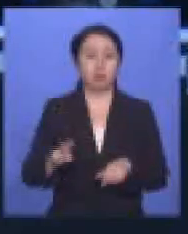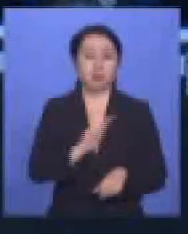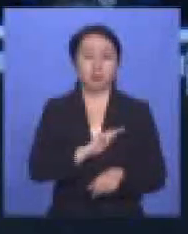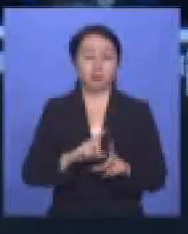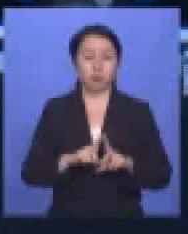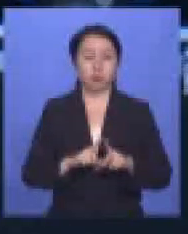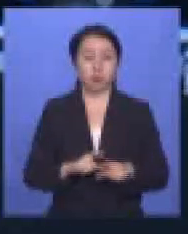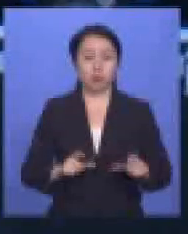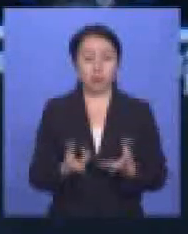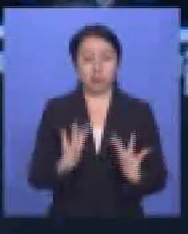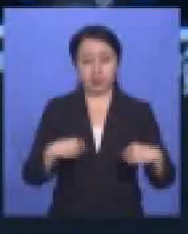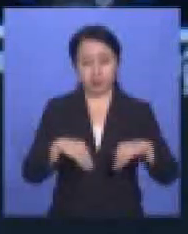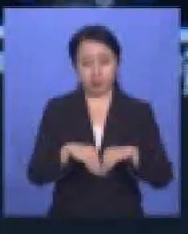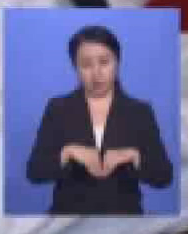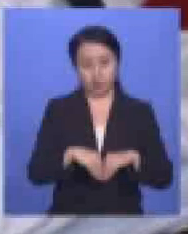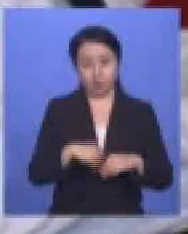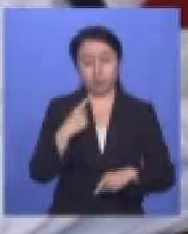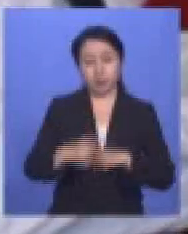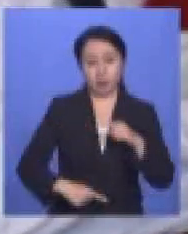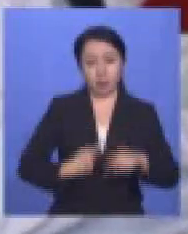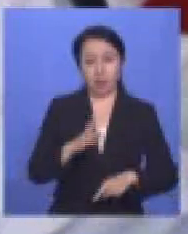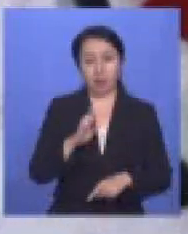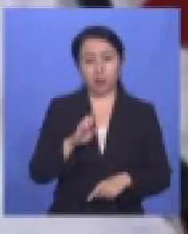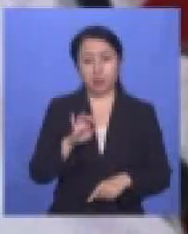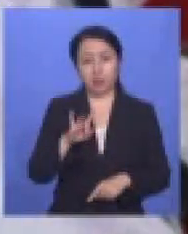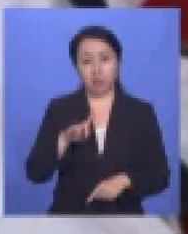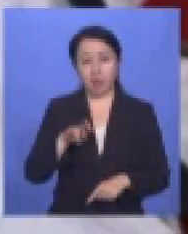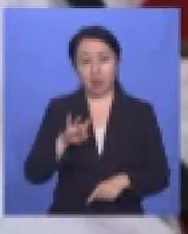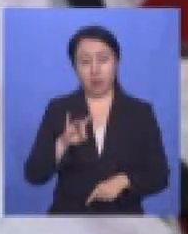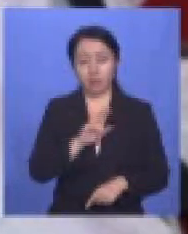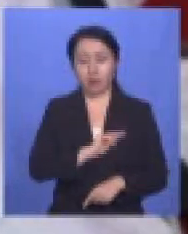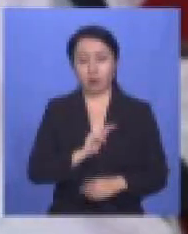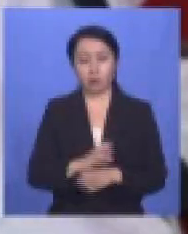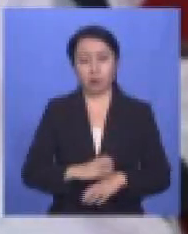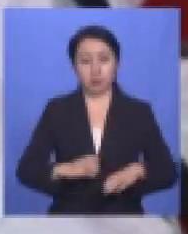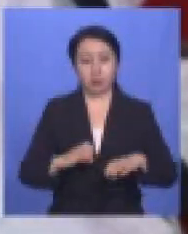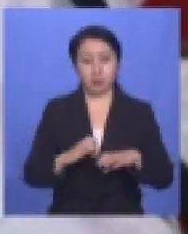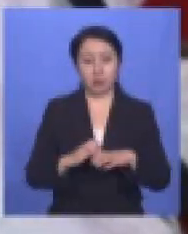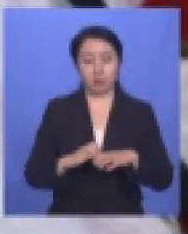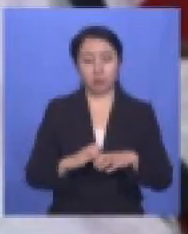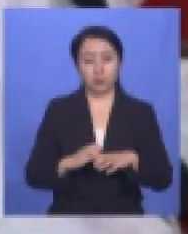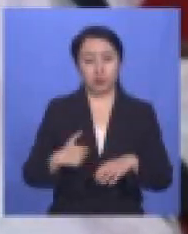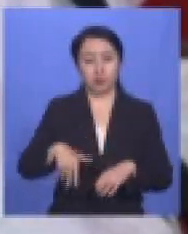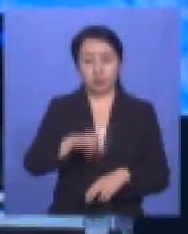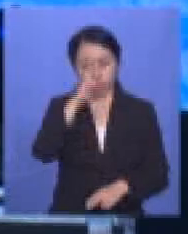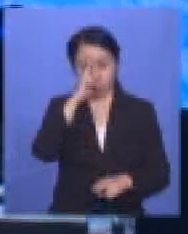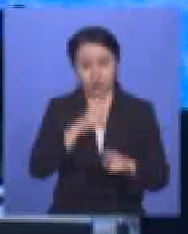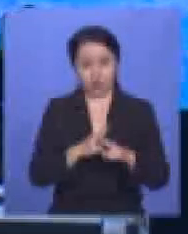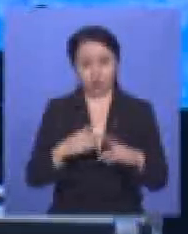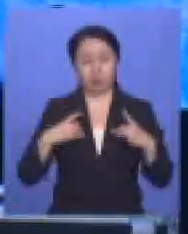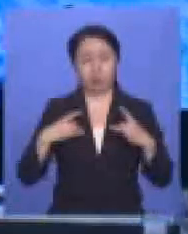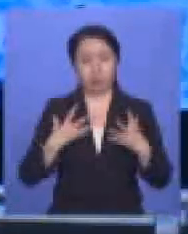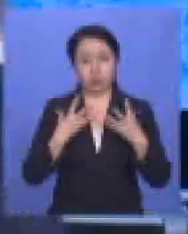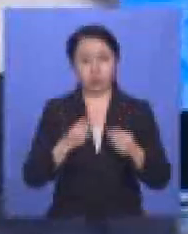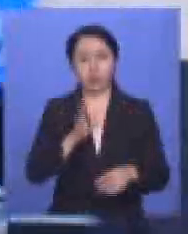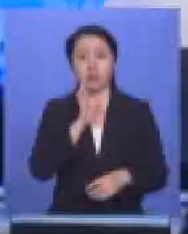сфере люди семьями и династиями. К примеру, Бахет Есенгалиева работает в уголовно-исполнительной системе вместе с братом. В праздничный